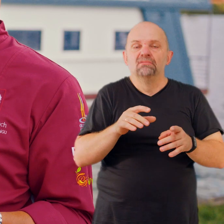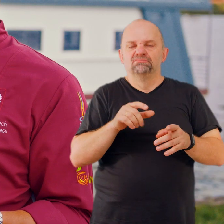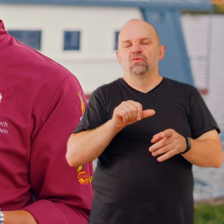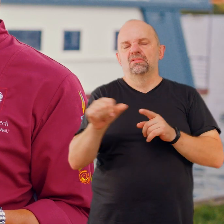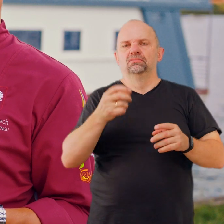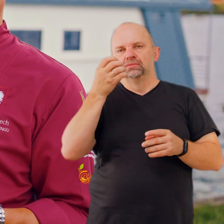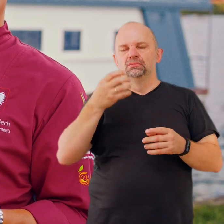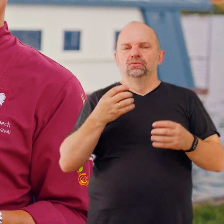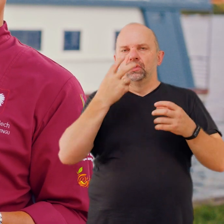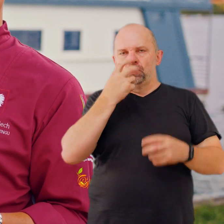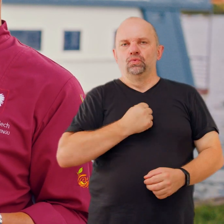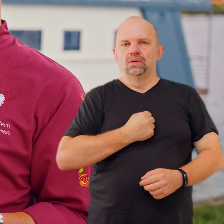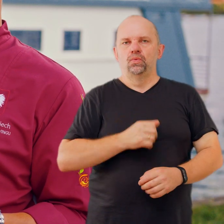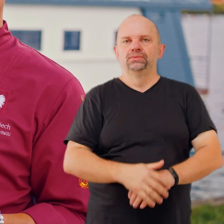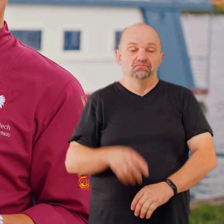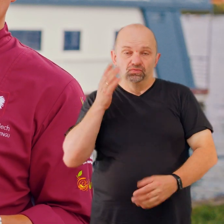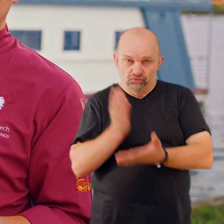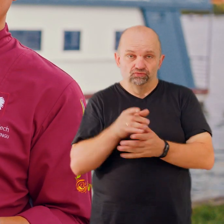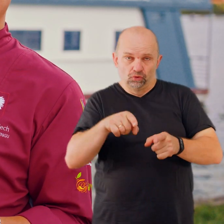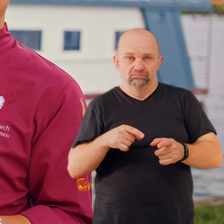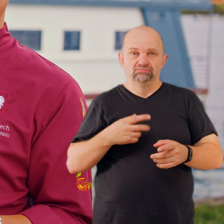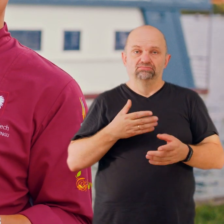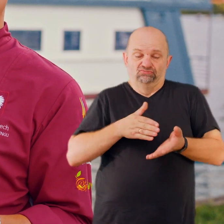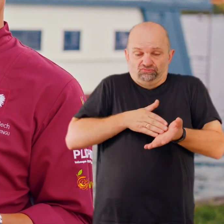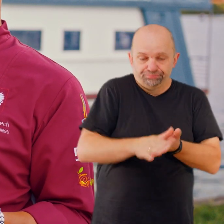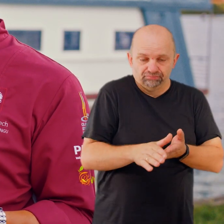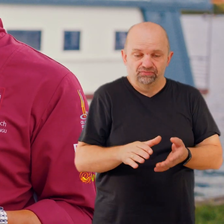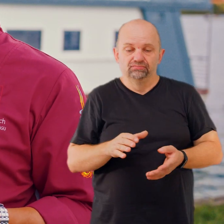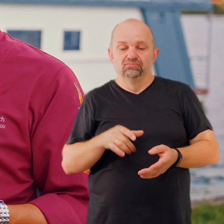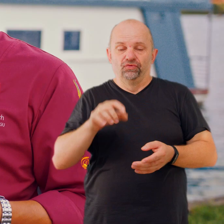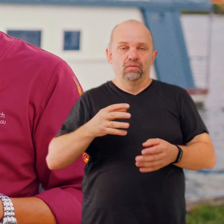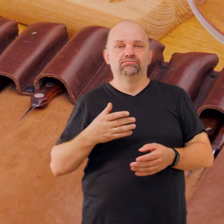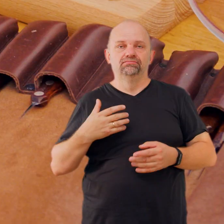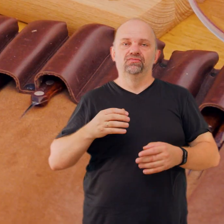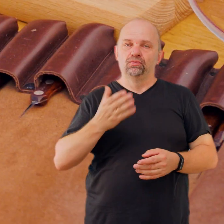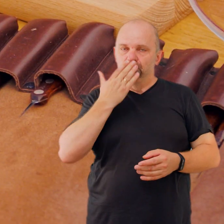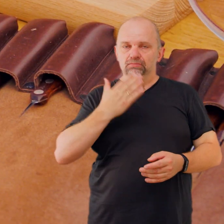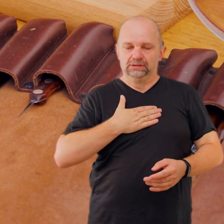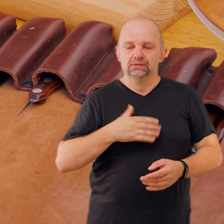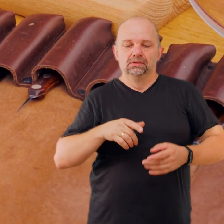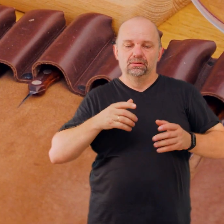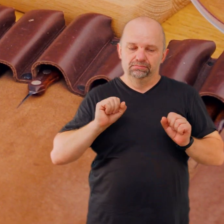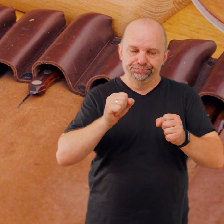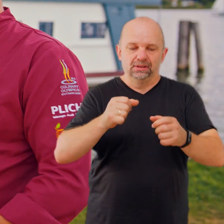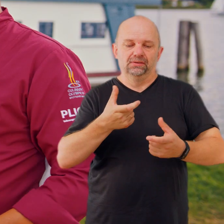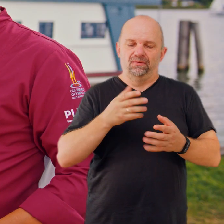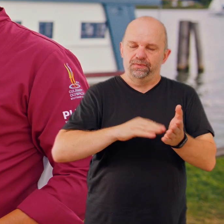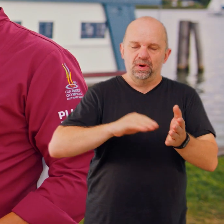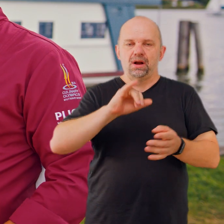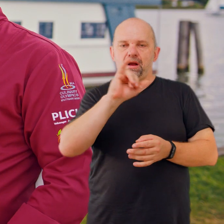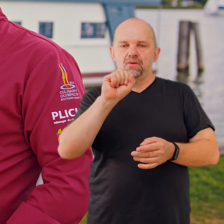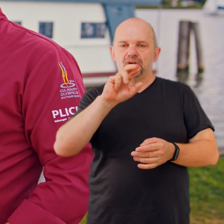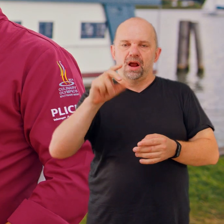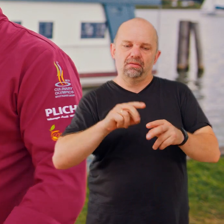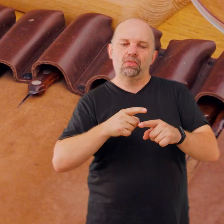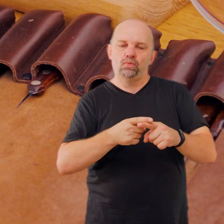arbuz jest dojrzały, a jeżeli jest taka lekko zielonkawa ta część, to znaczy, że on jest mniej. Jeżeli chodzi o narzędzia, to zaczynałem swoją przygodę